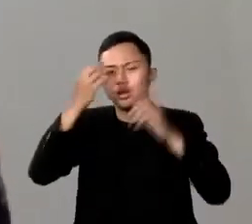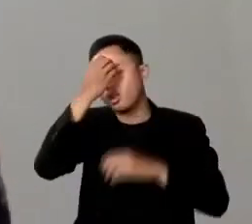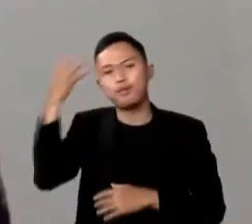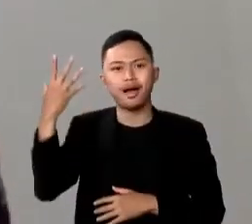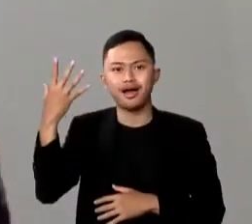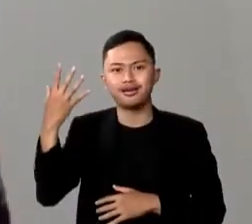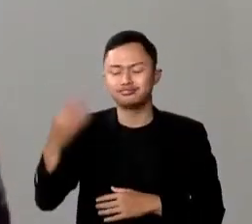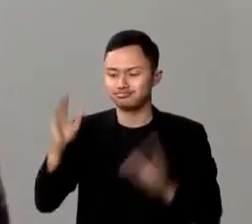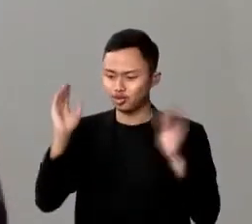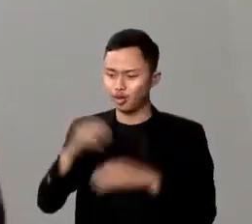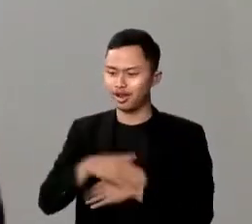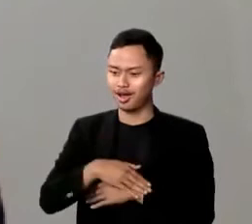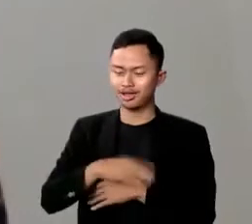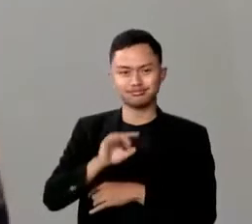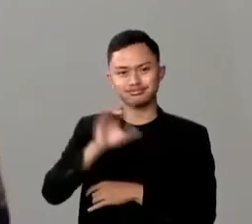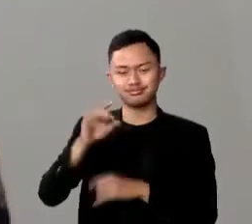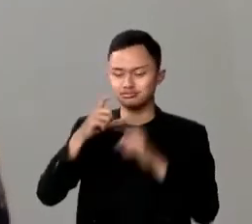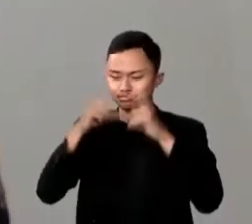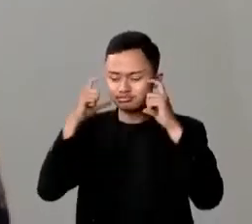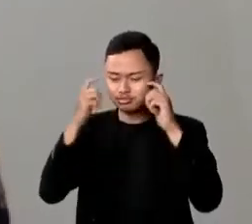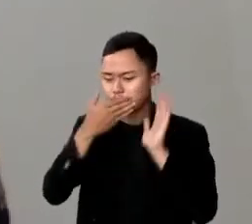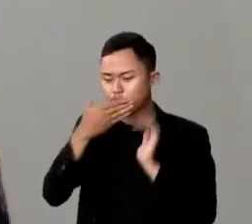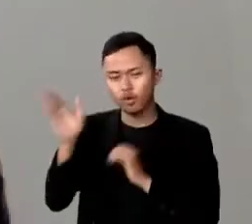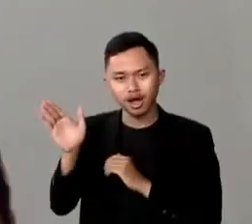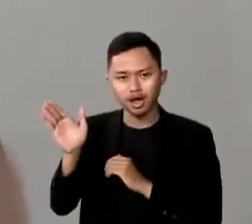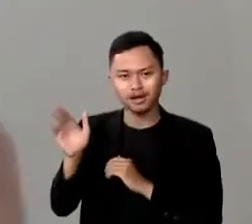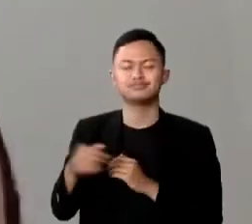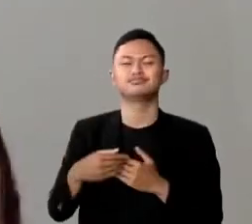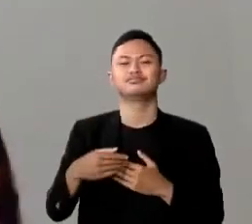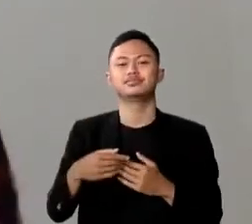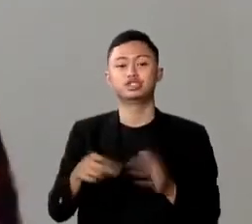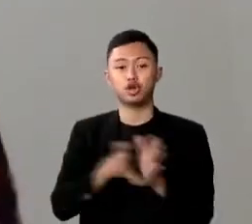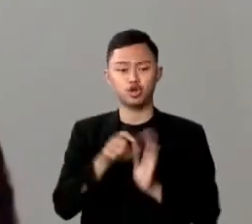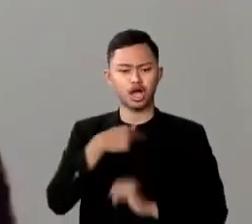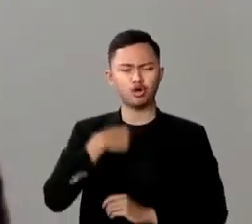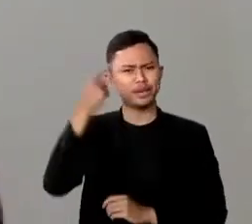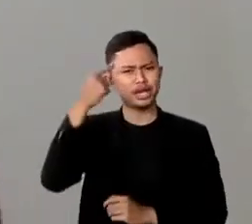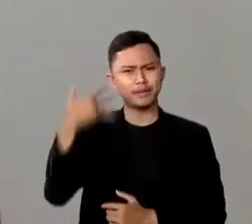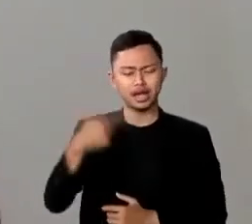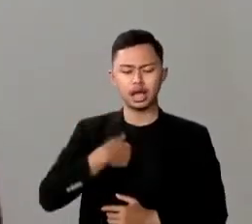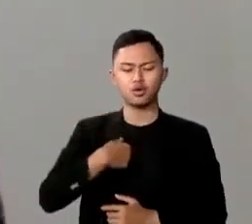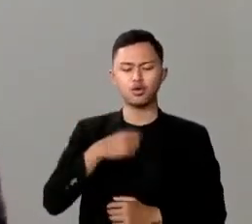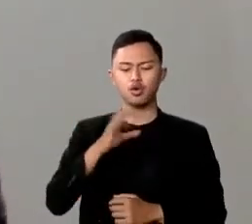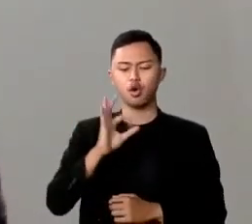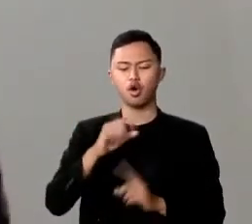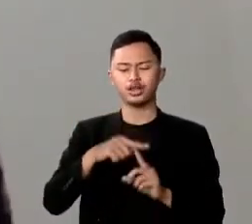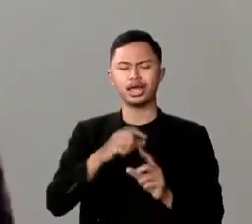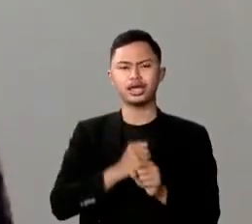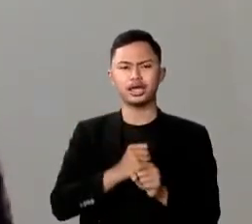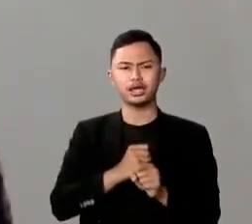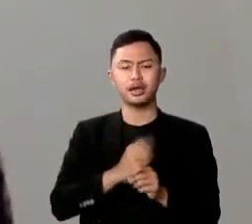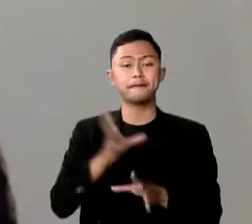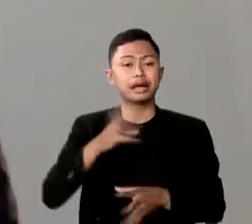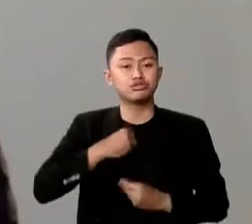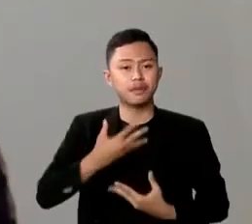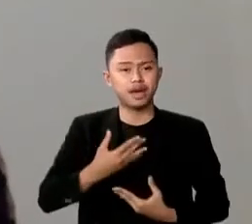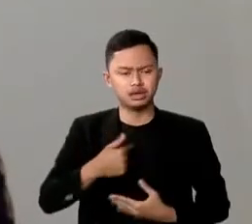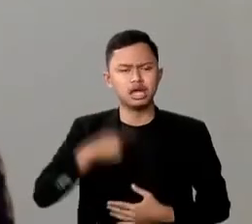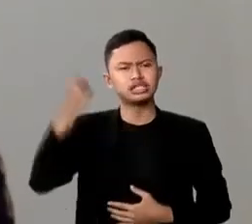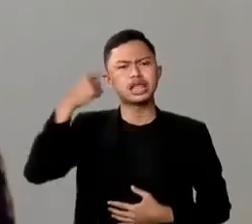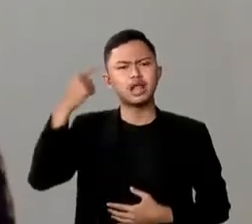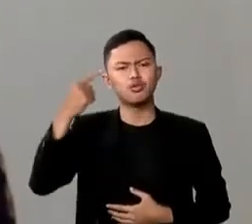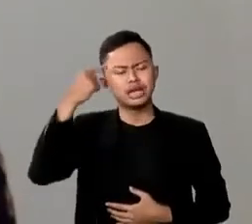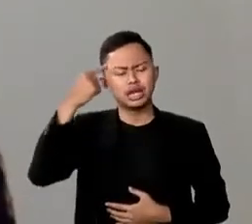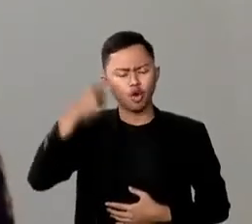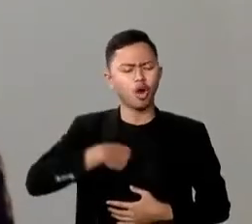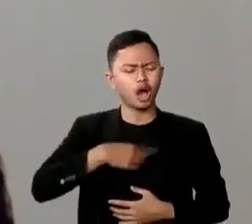jadi kalau kita misalnya saya pribadi saya selalu mengakhiri saya sebagai orang kantor gejala saya minimalkan untuk kontak